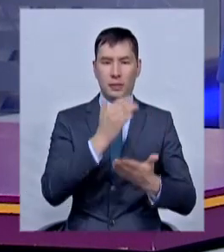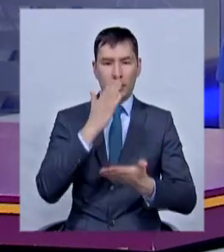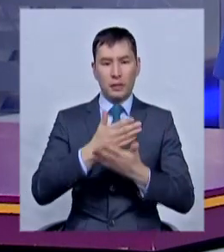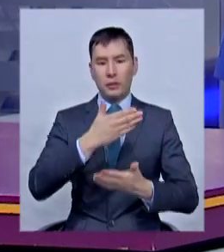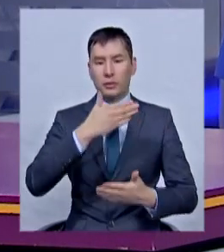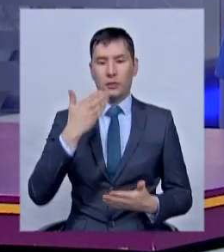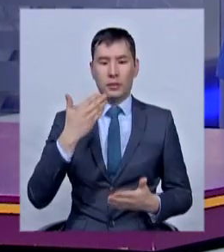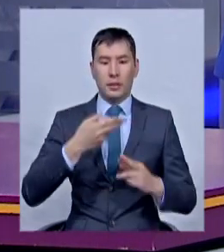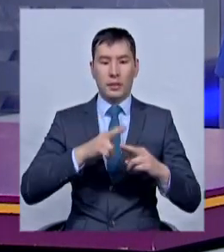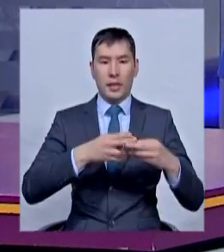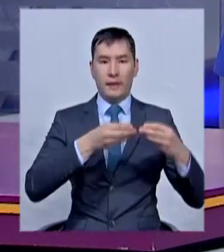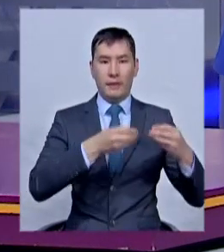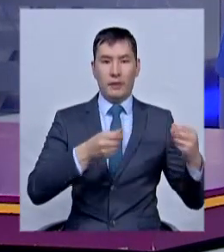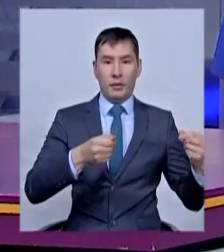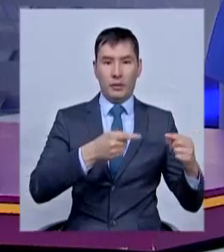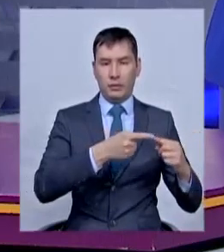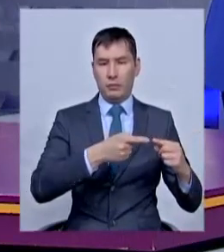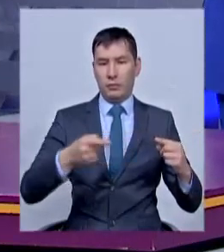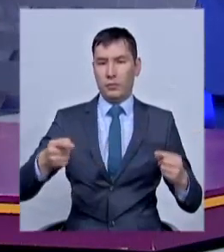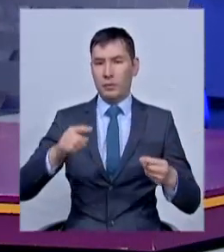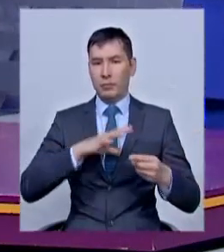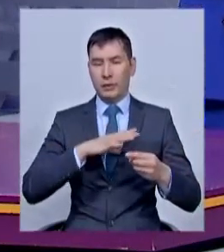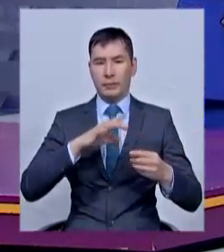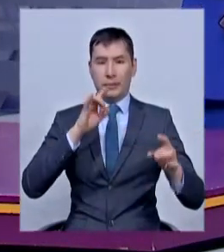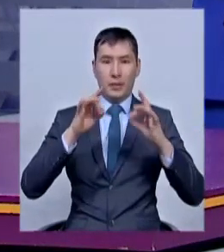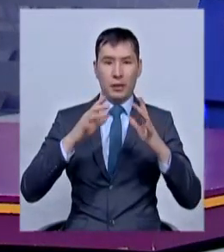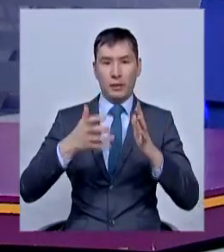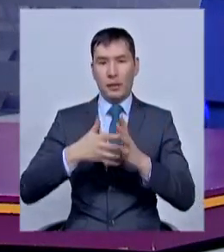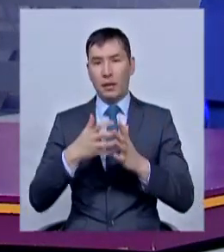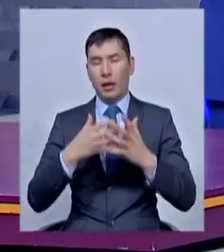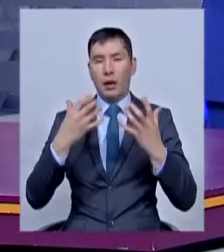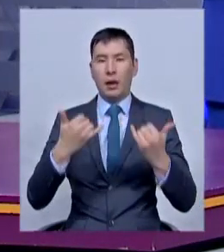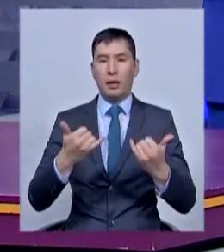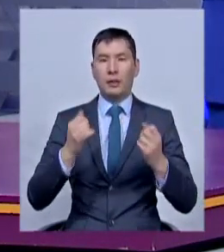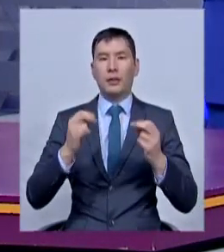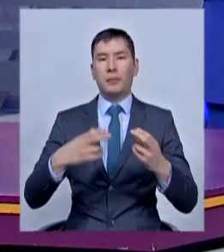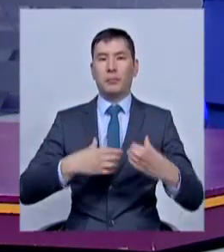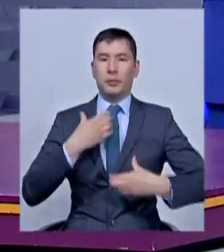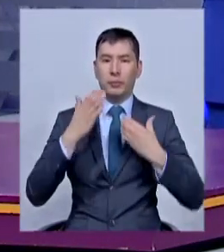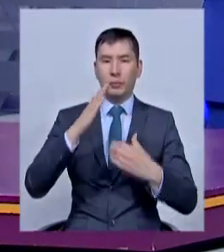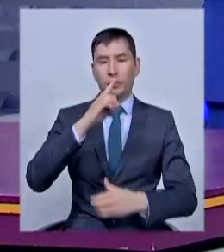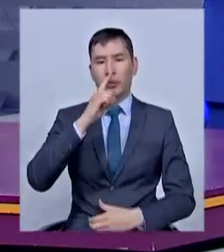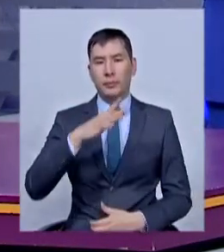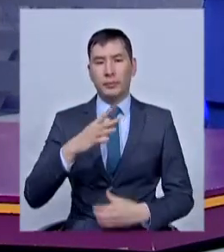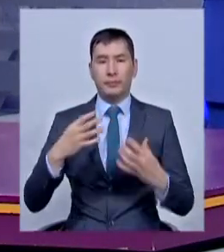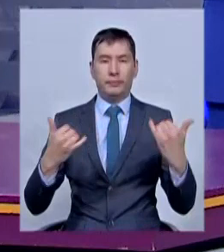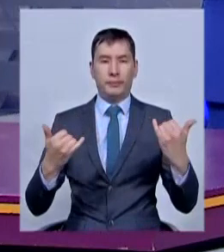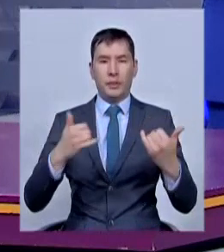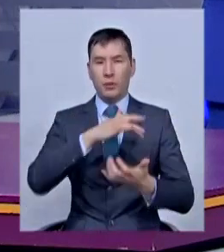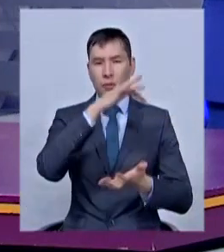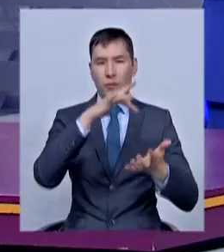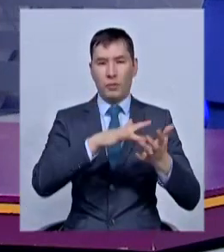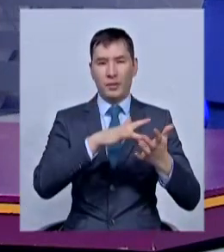бері қолға алынып, бүгінде алаңдайтындай себеп жоқ. Осыған көз жеткізу үшін әріптесім Сая Меңдеке қаладағы қоймалар